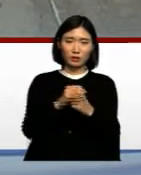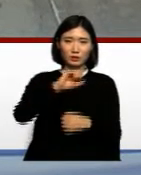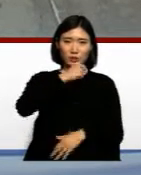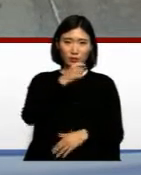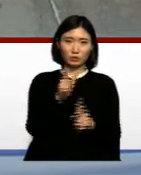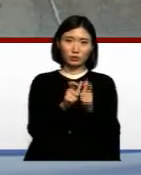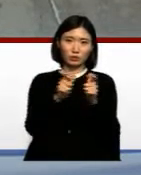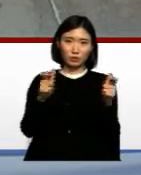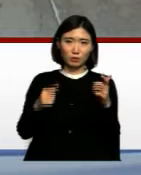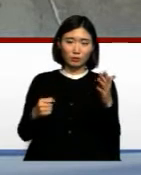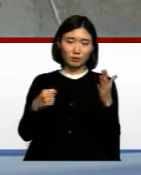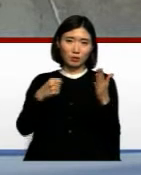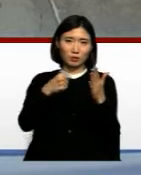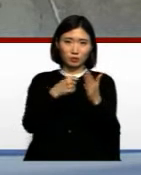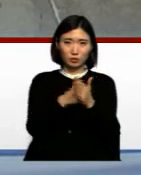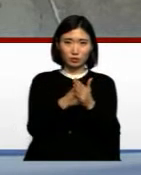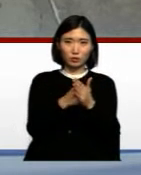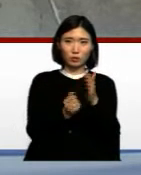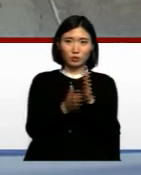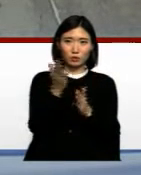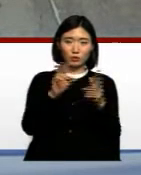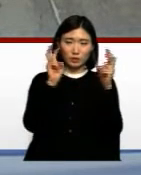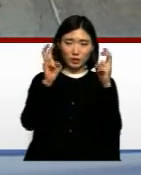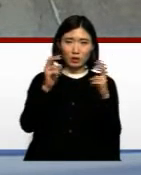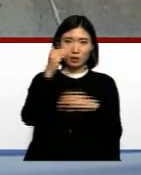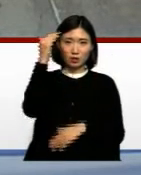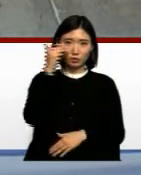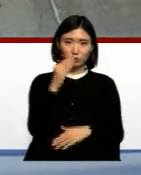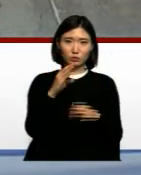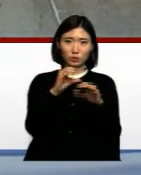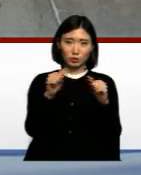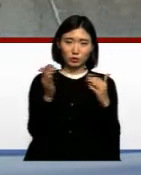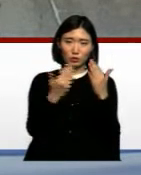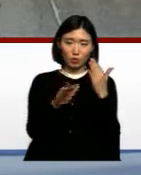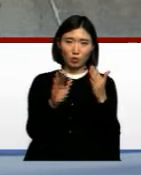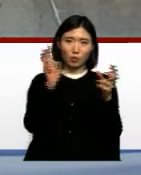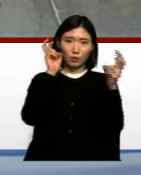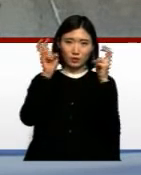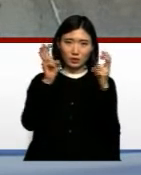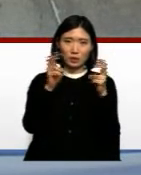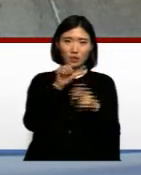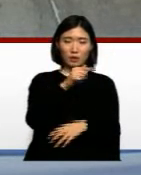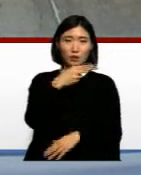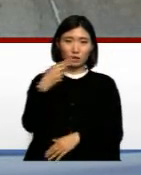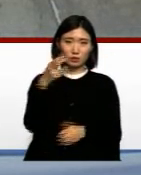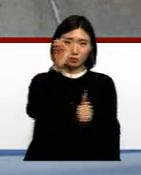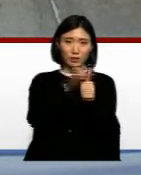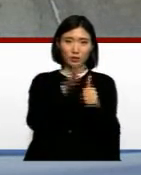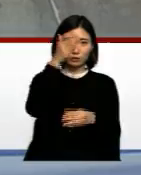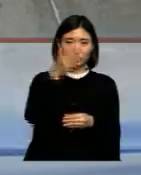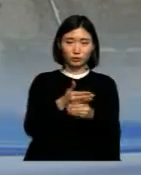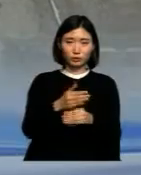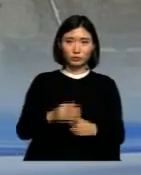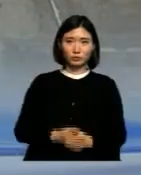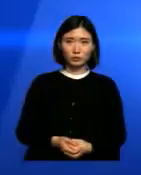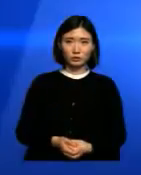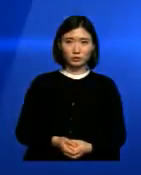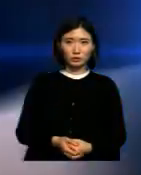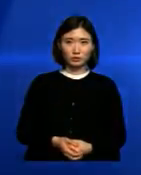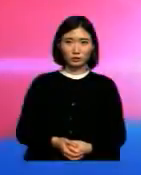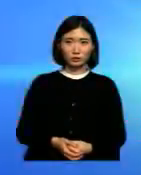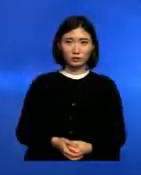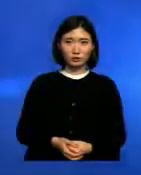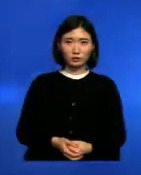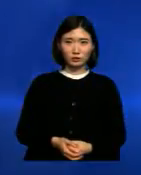해놓고 도시공사가 추진한 사업을 한국토지주택공사 LH로 넘기고 있습니다. 보도에 김정필 기자입니다.